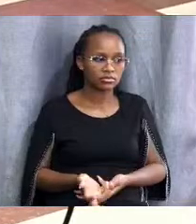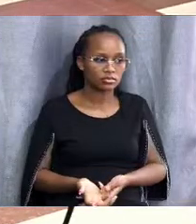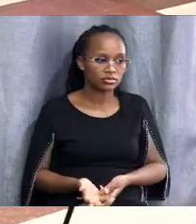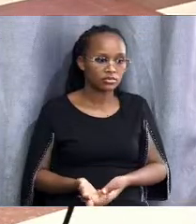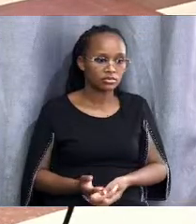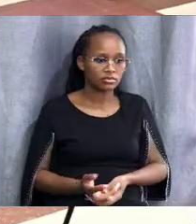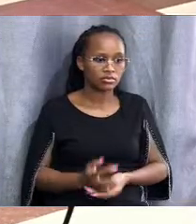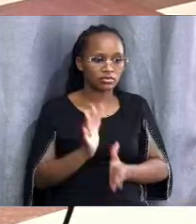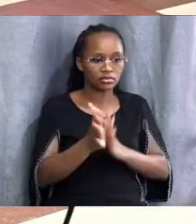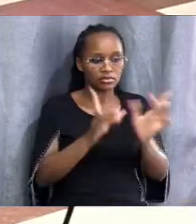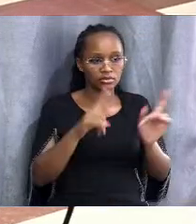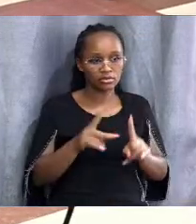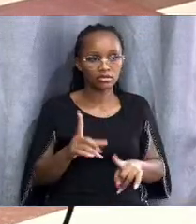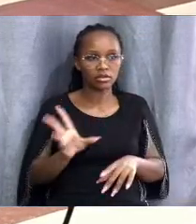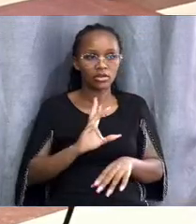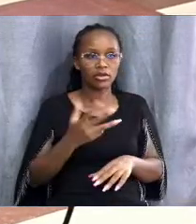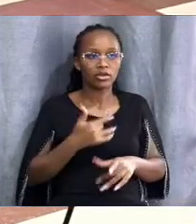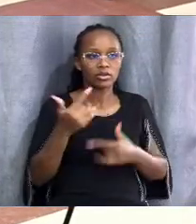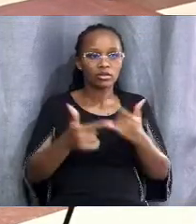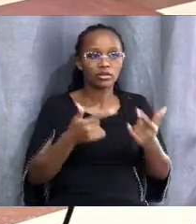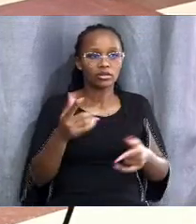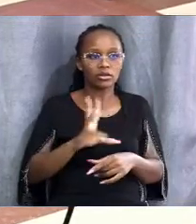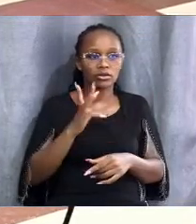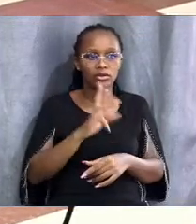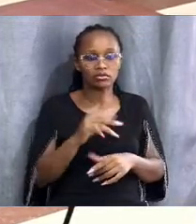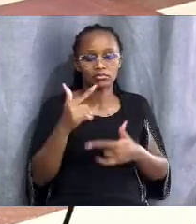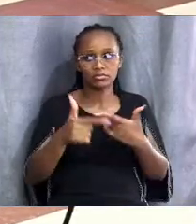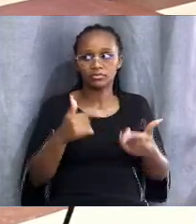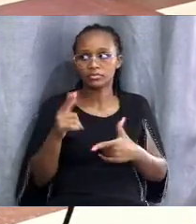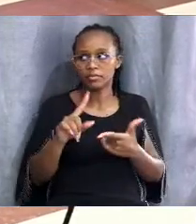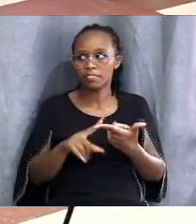Haya, wakijiandaa, tutaendelea kwa